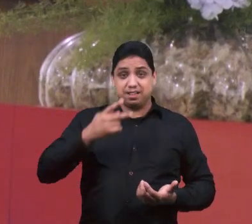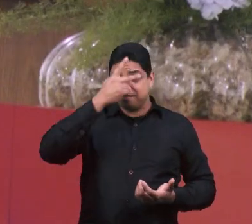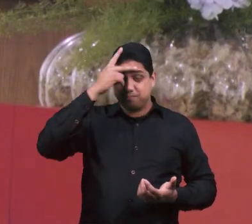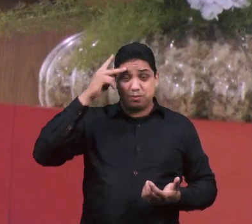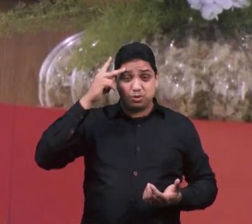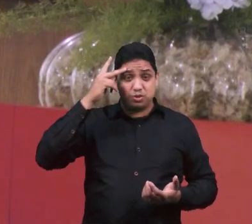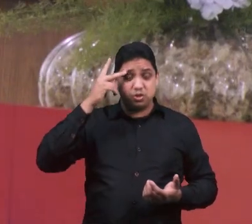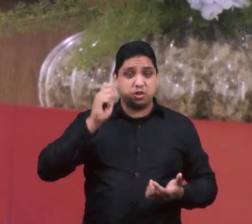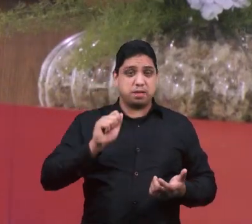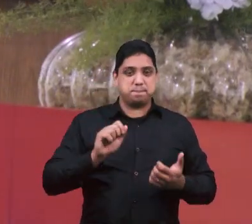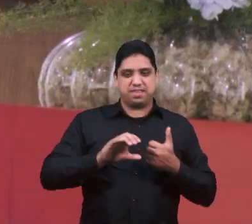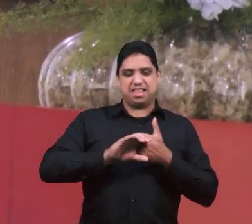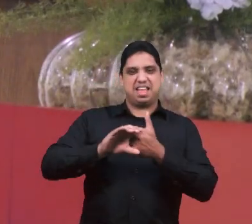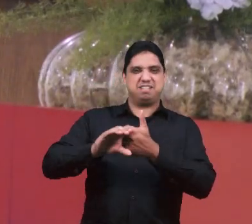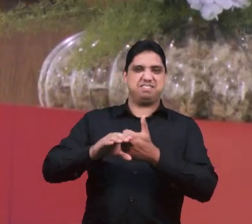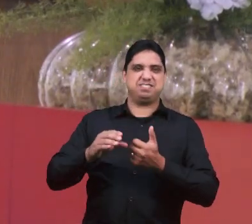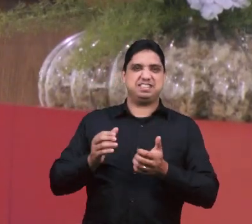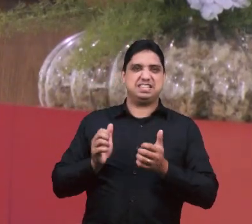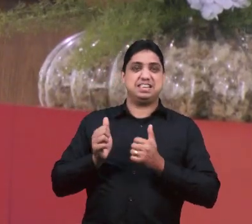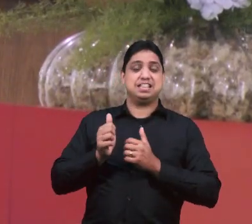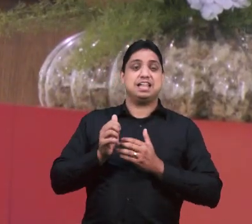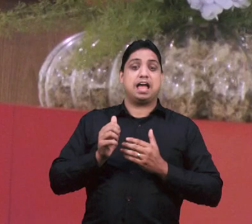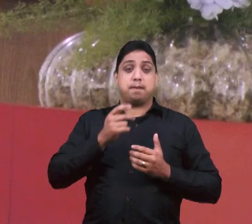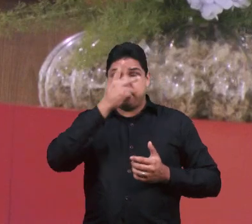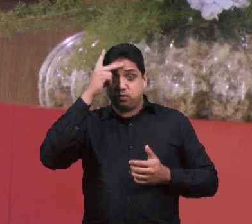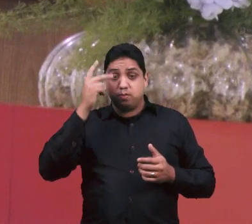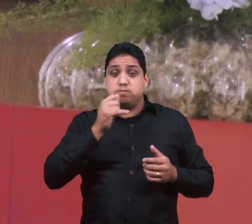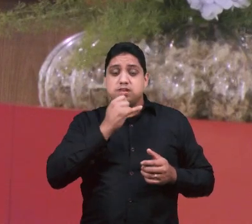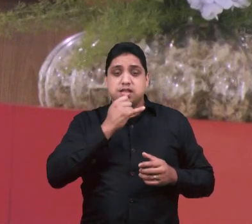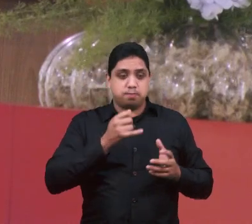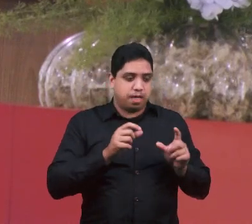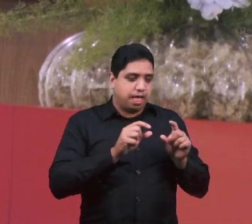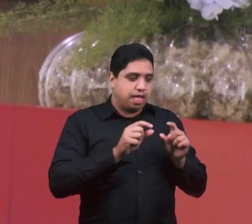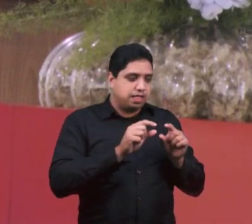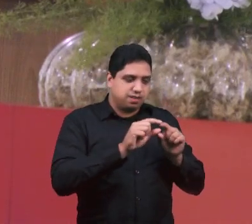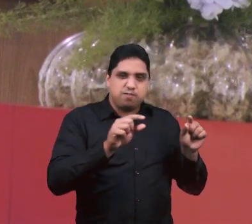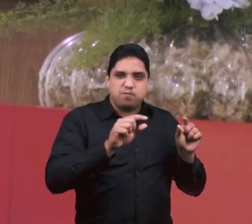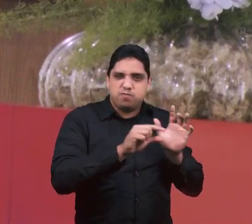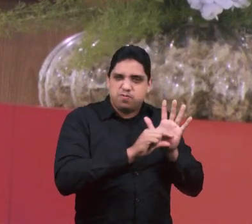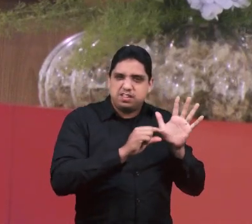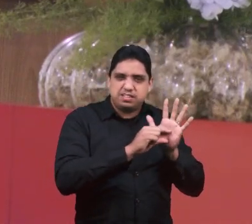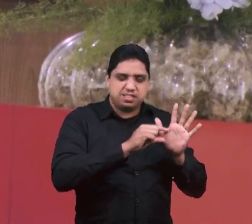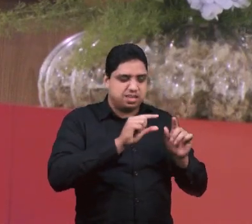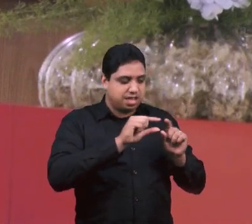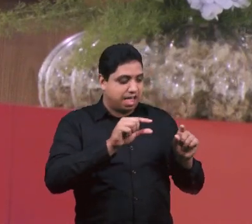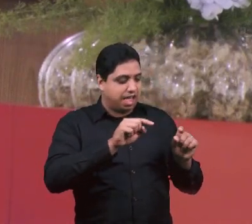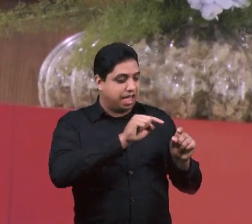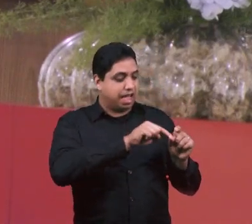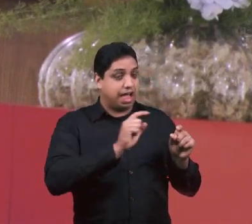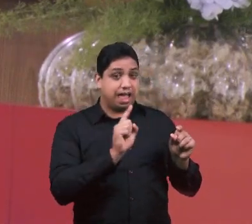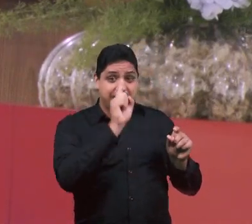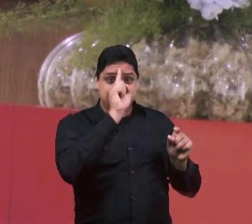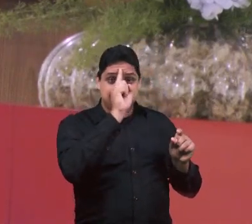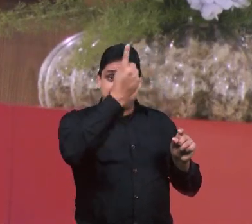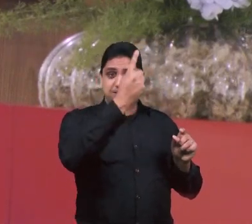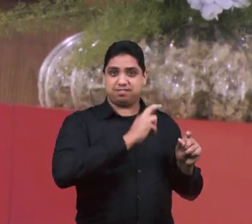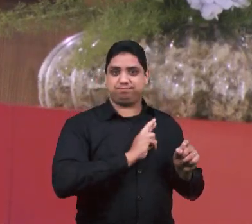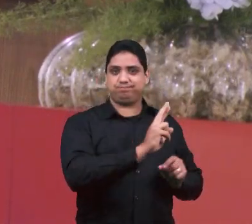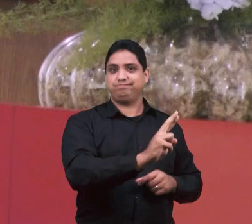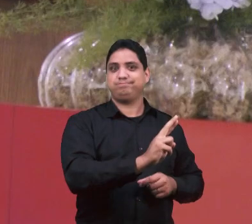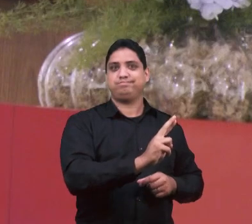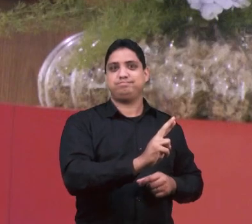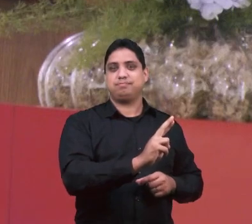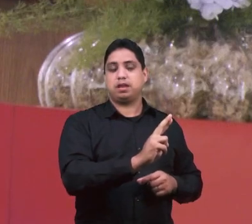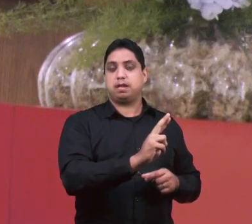parce que, non, je crois que la Bible a juste ce petit morceau. Là, il fait une religion. Après, il prend un autre morceau, donc il a quitté